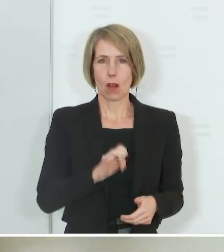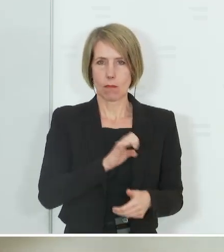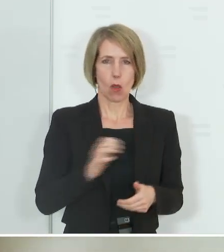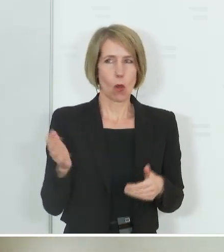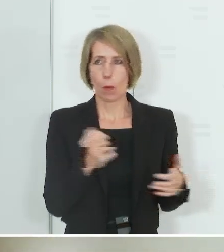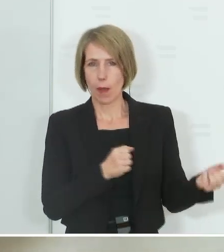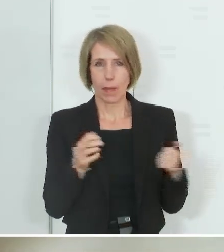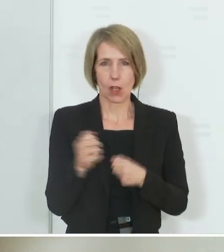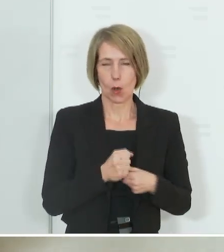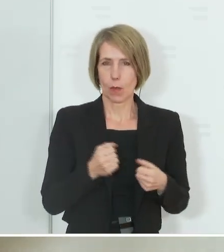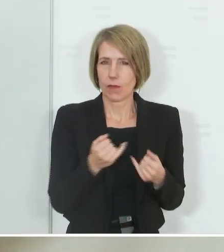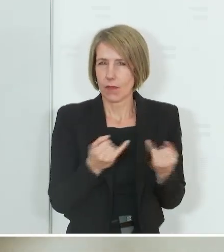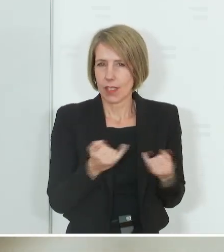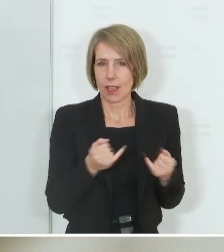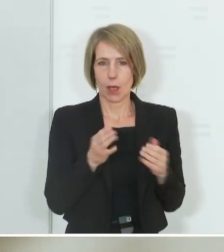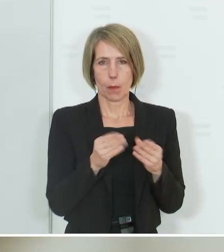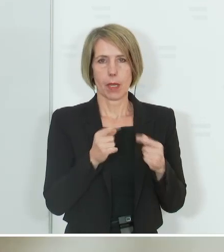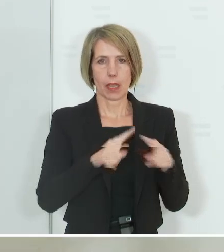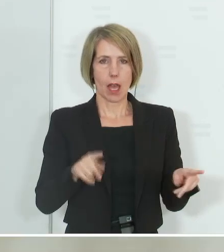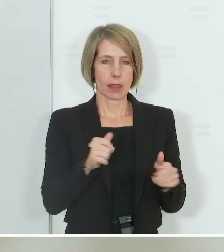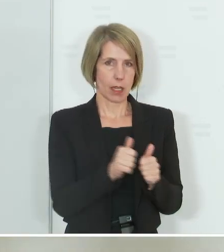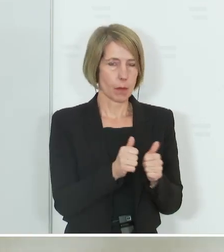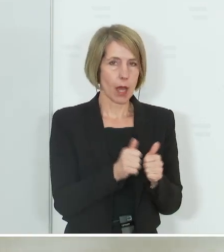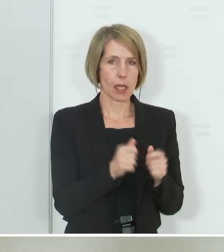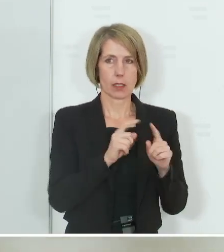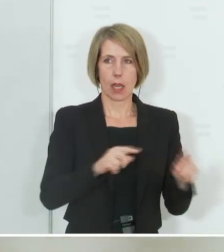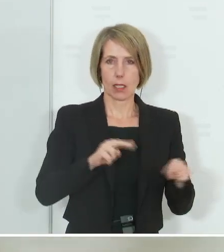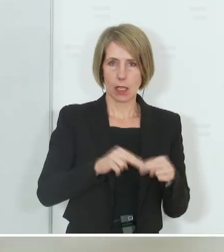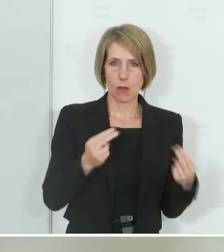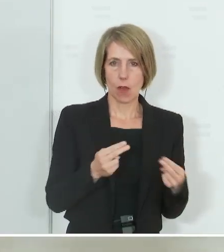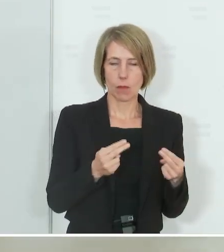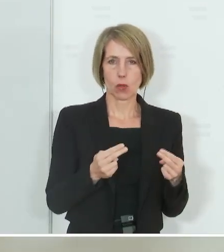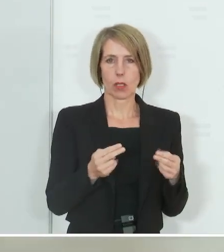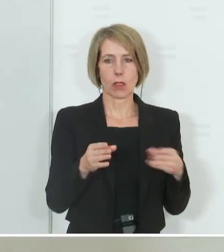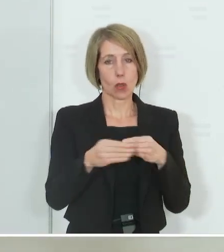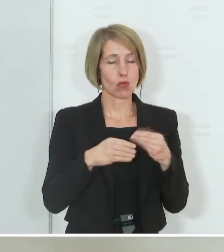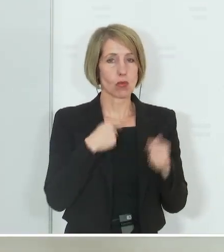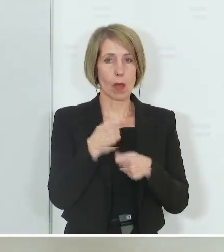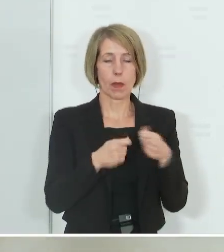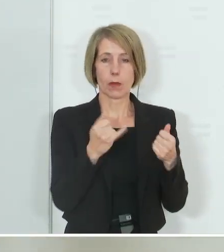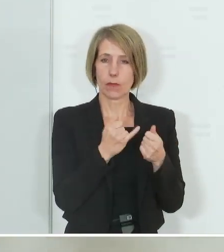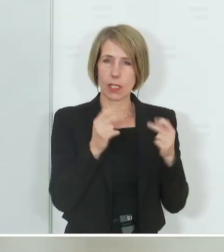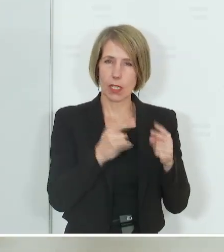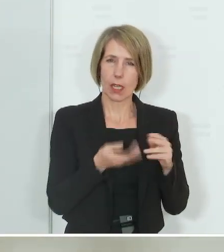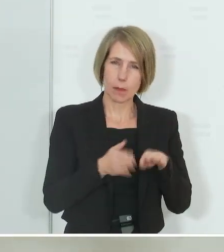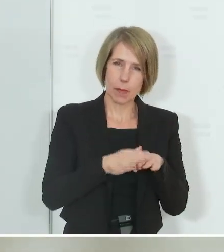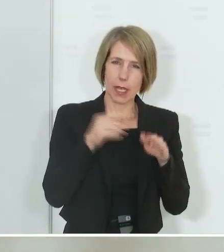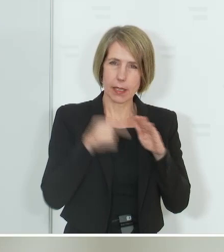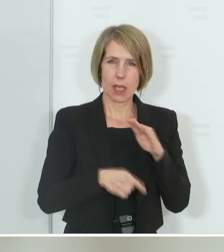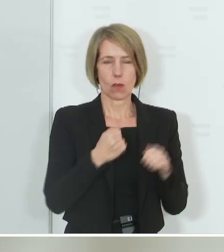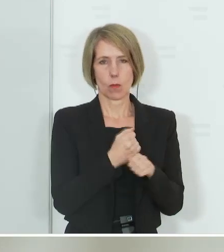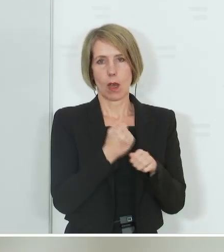unsere Zusammenarbeit mit anderen Partnern und Verbündeten vertiefen, die uns mit Interesse verfolgen und die auch